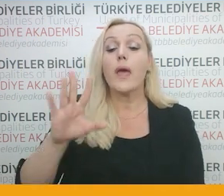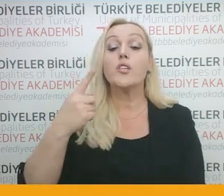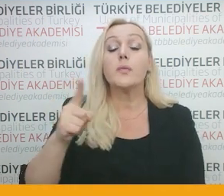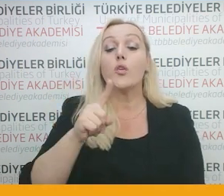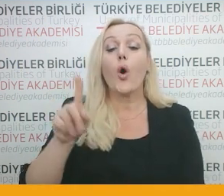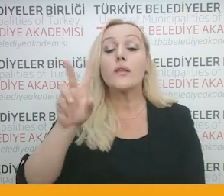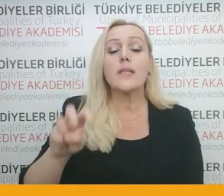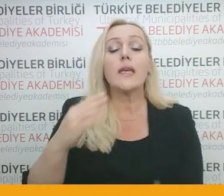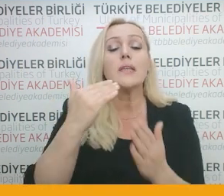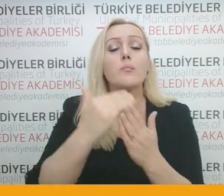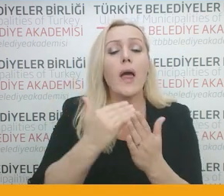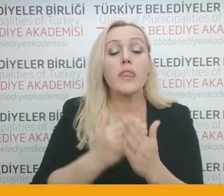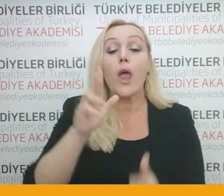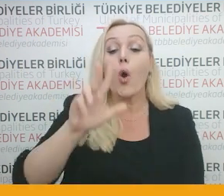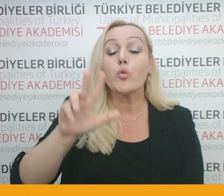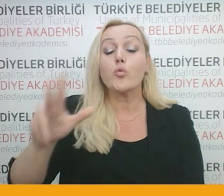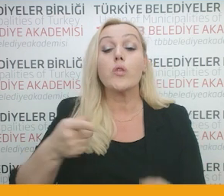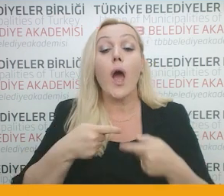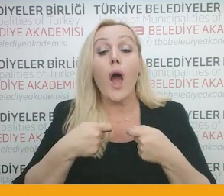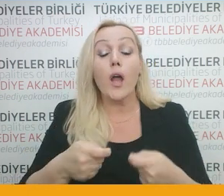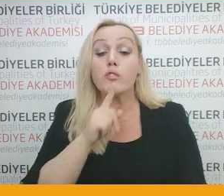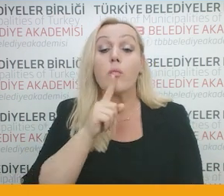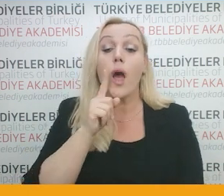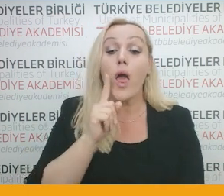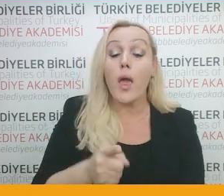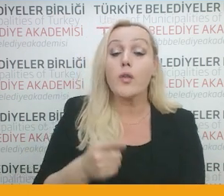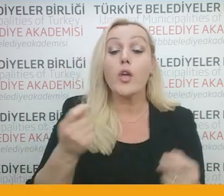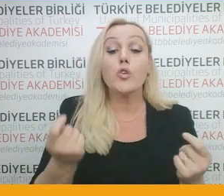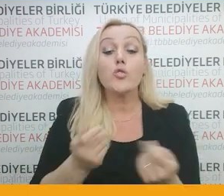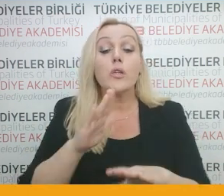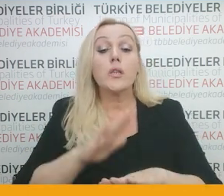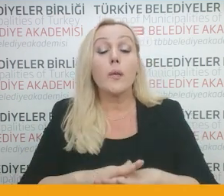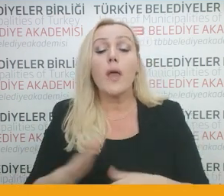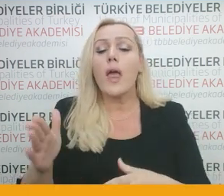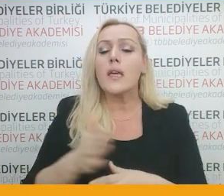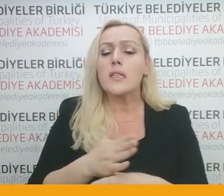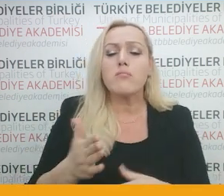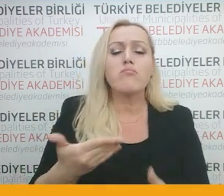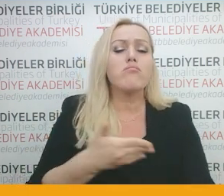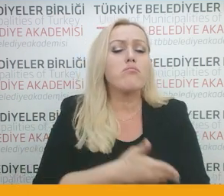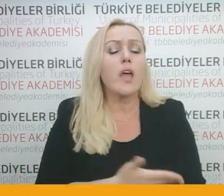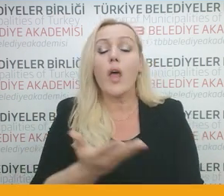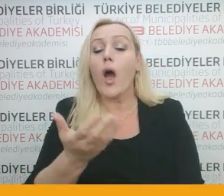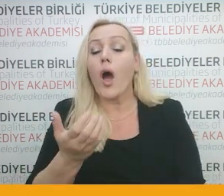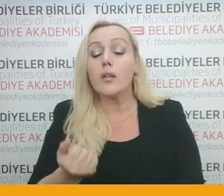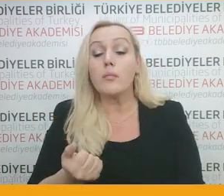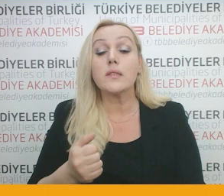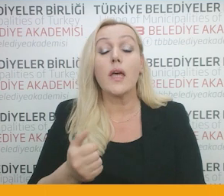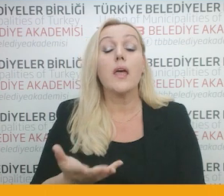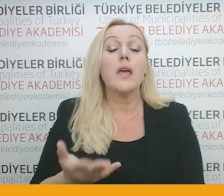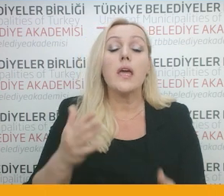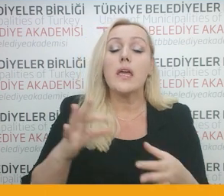5.18 madde 33'te gerçekleştirme görevleri harcama talimatı üzerine işin yaptırılması, mal ve hizmet alınması, teslim almaya ilişkin işlemlerin